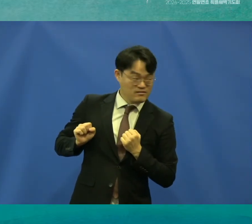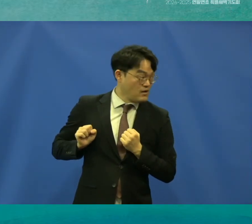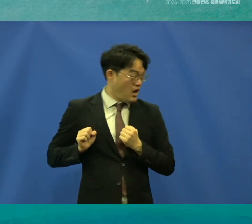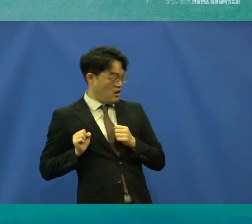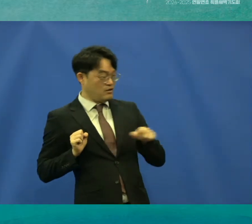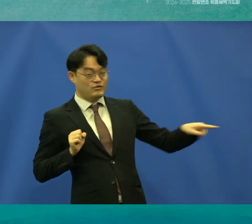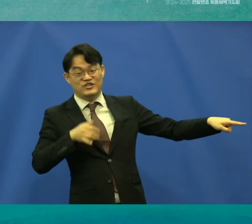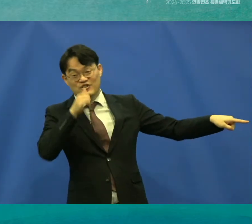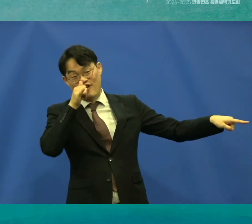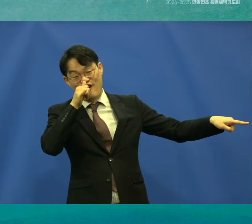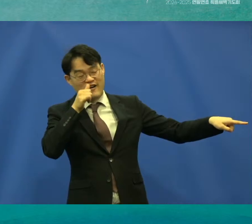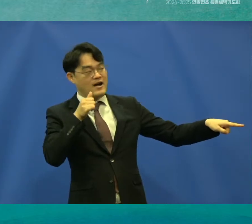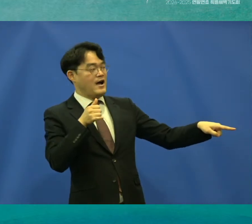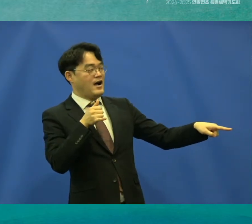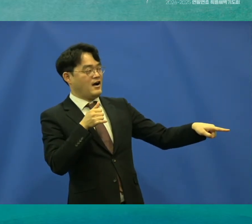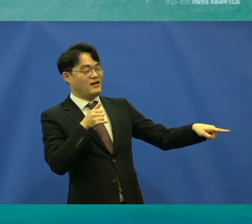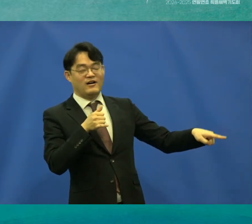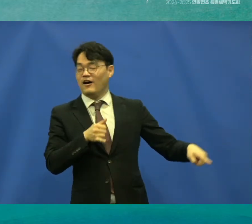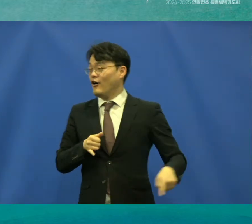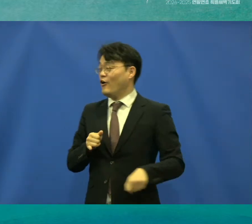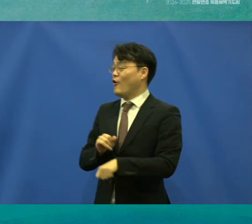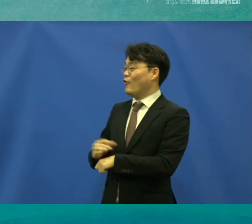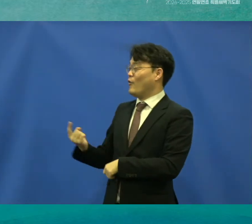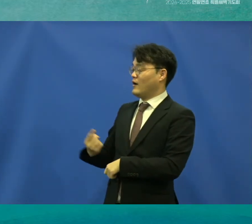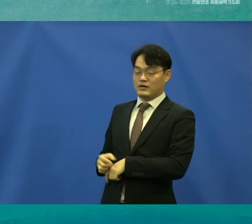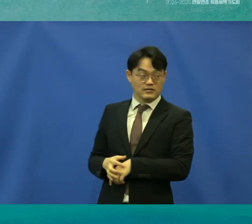온다, 웰컴, 웰컴.